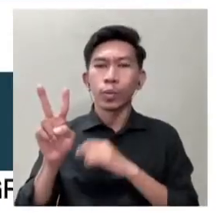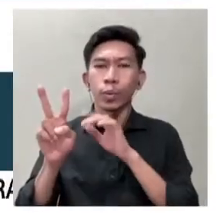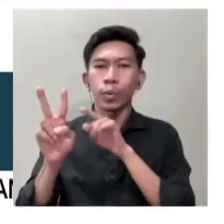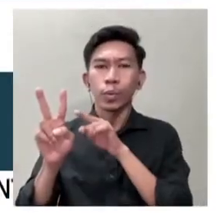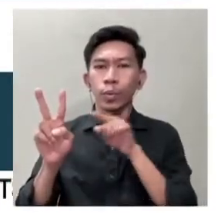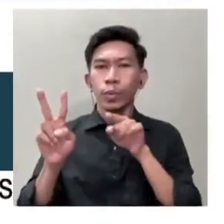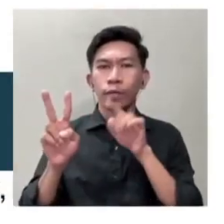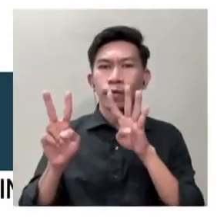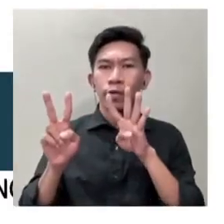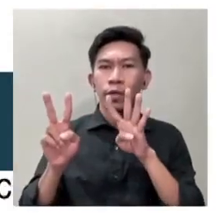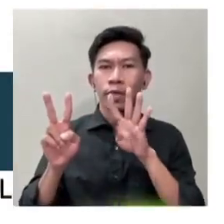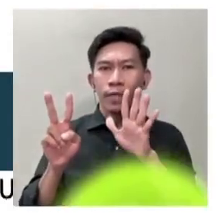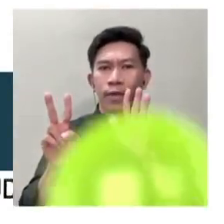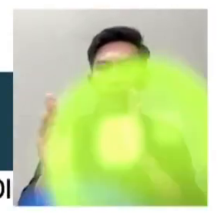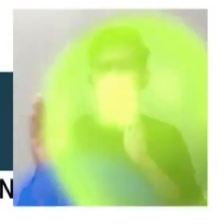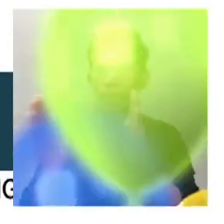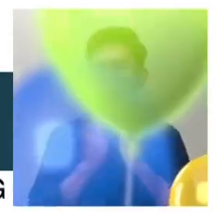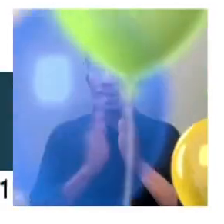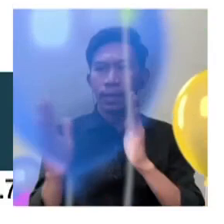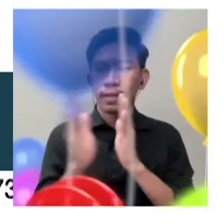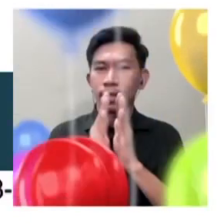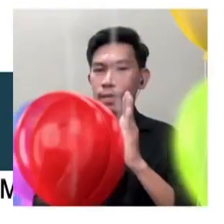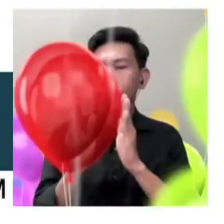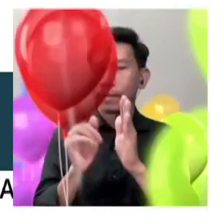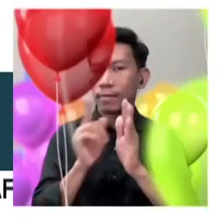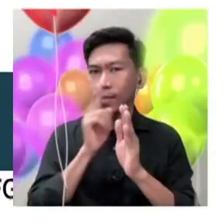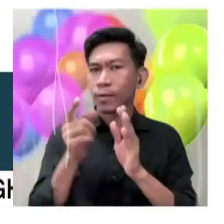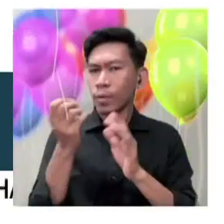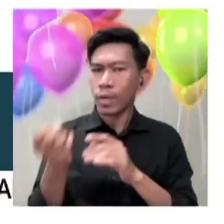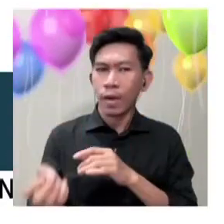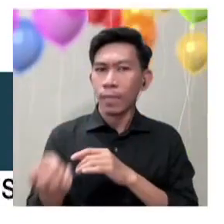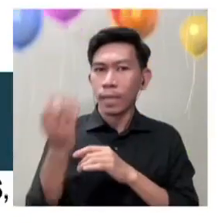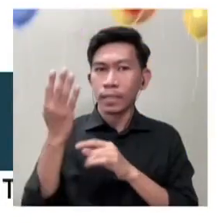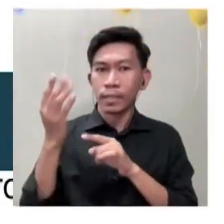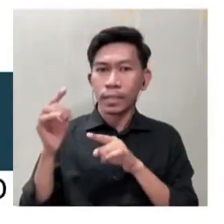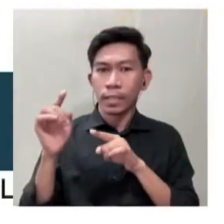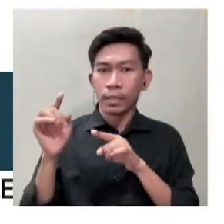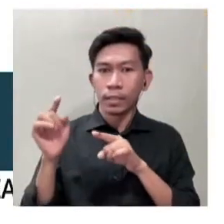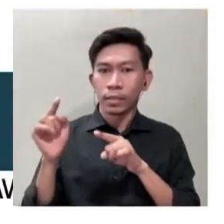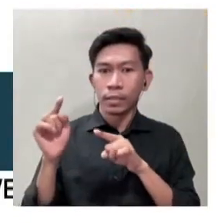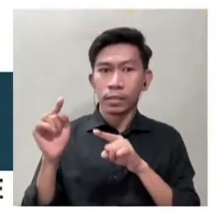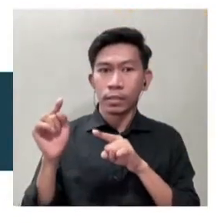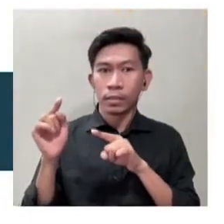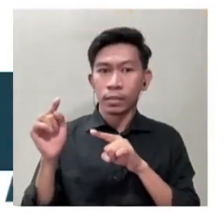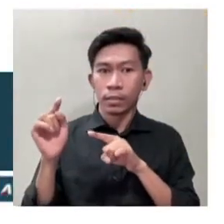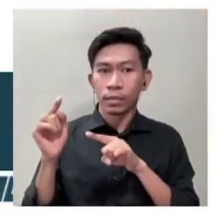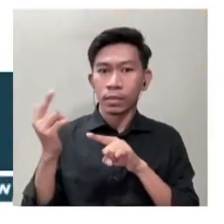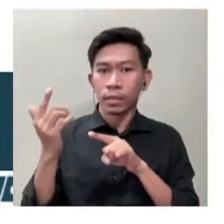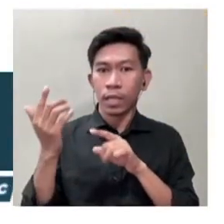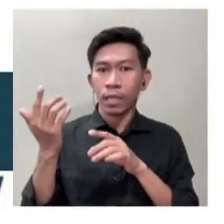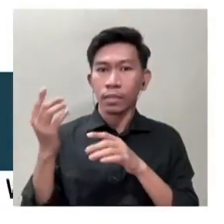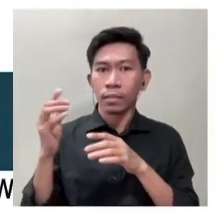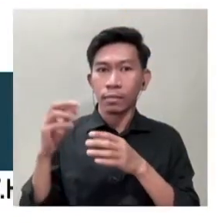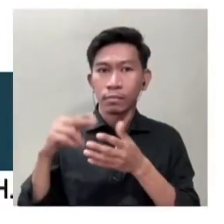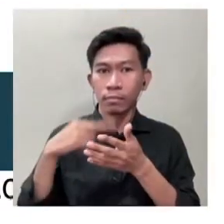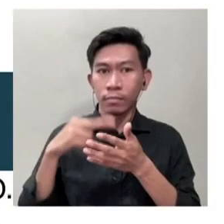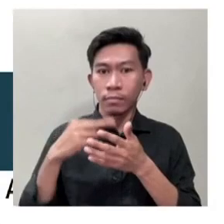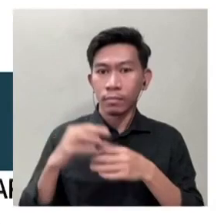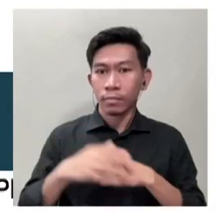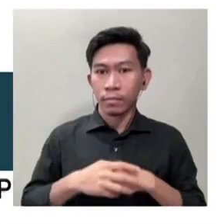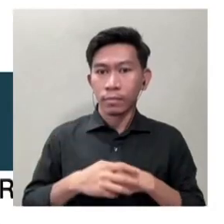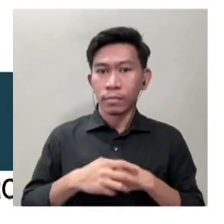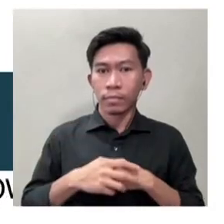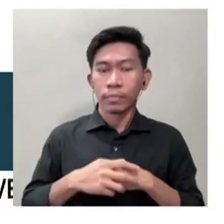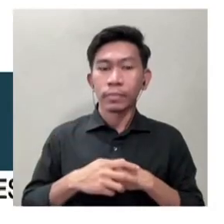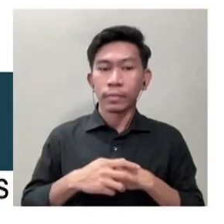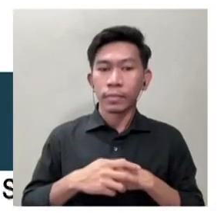the true value of the price of rice. Ngayon, bago po natin makalimutan, ano, kasi meron ding sinabi ang Pangulo na